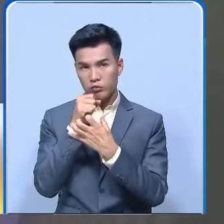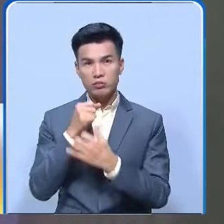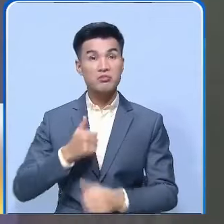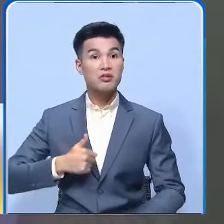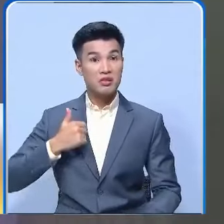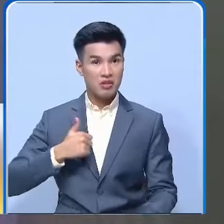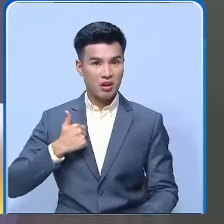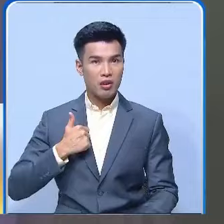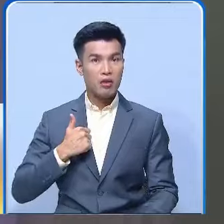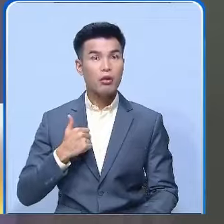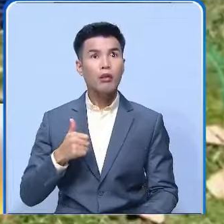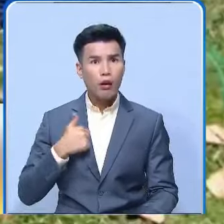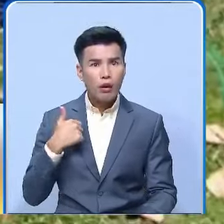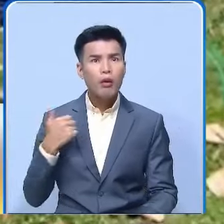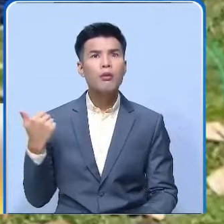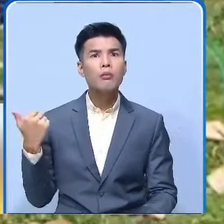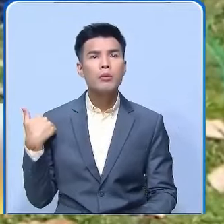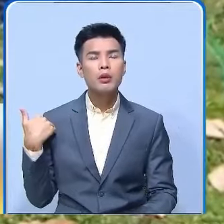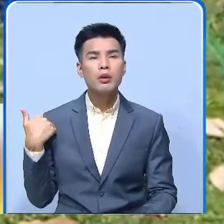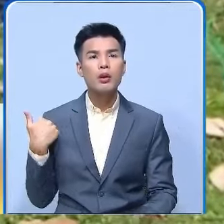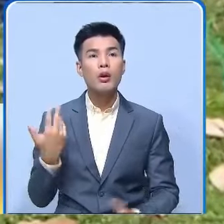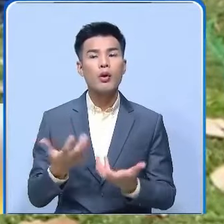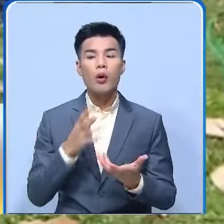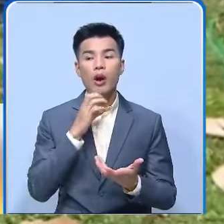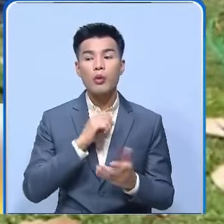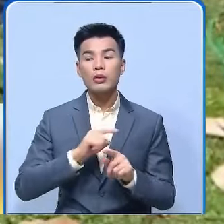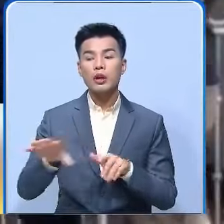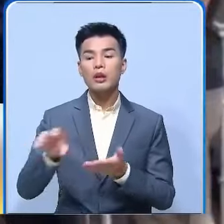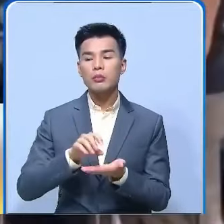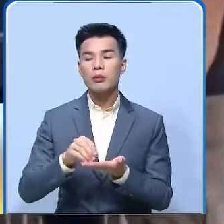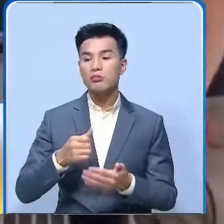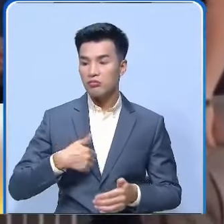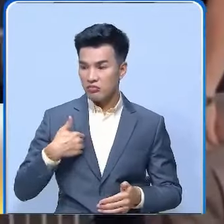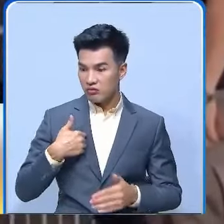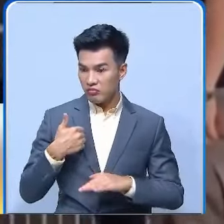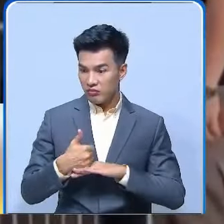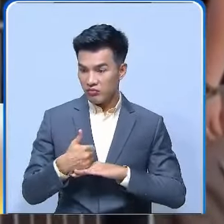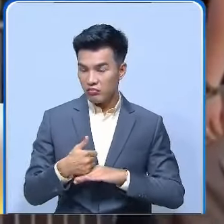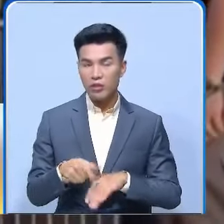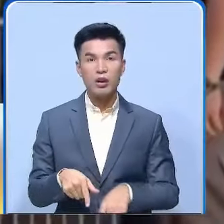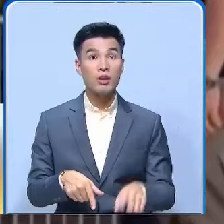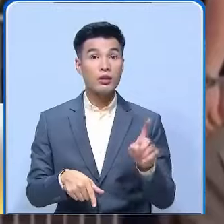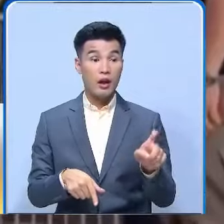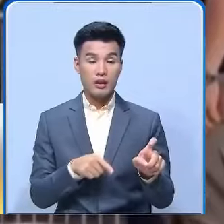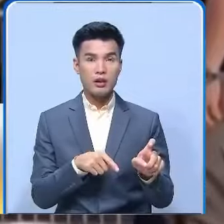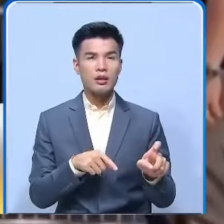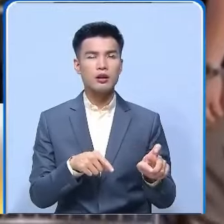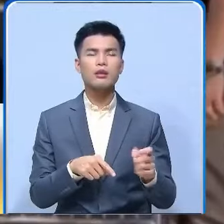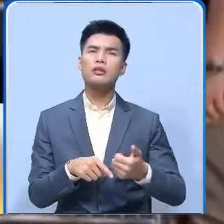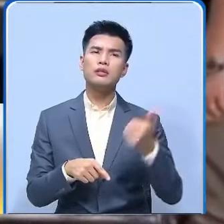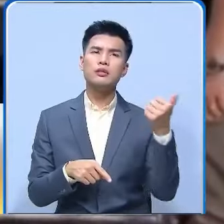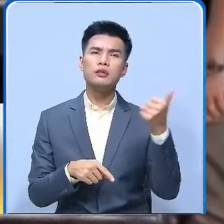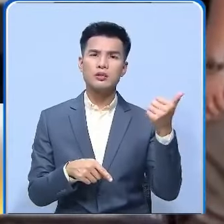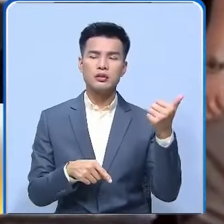ในกลุ่มคนจรแล้วก็คนที่เก็บของเก่าบริเวณนั้นค่ะส่วนคนตายที่ชื่อว่านายประสิทธิ์เนี่ยคาดว่ามาจากที่อื่นแล้วก็อา